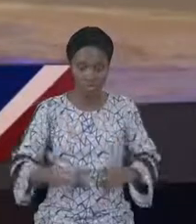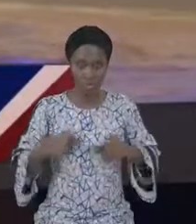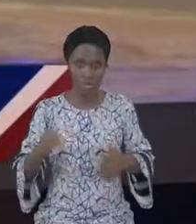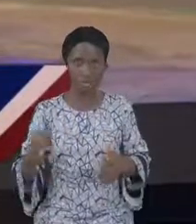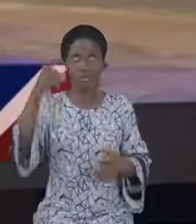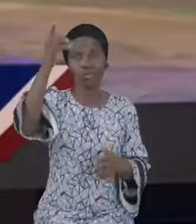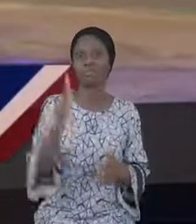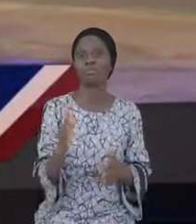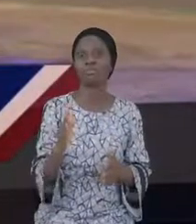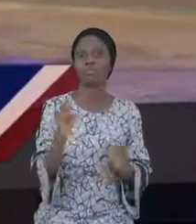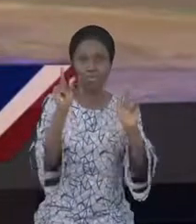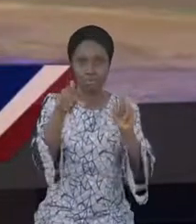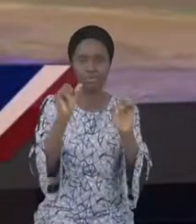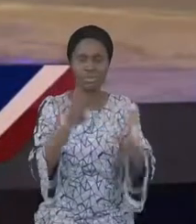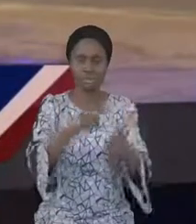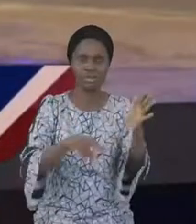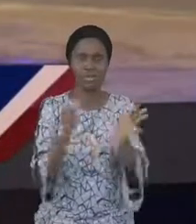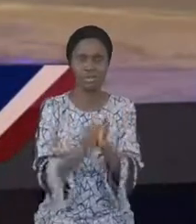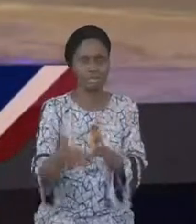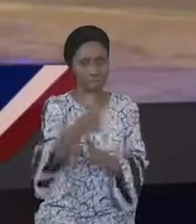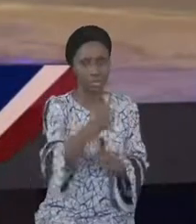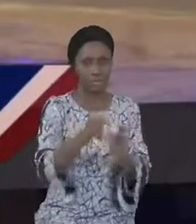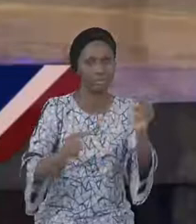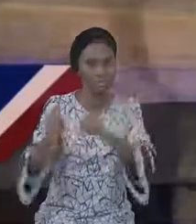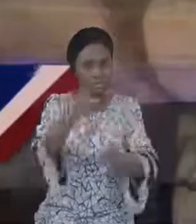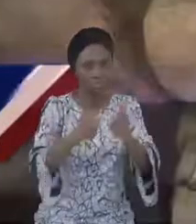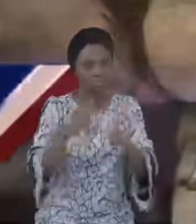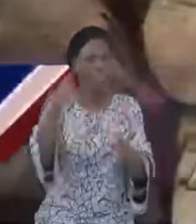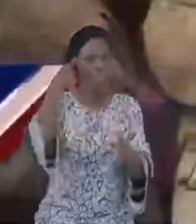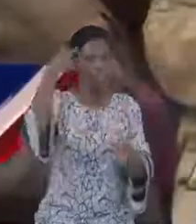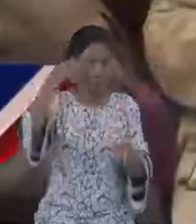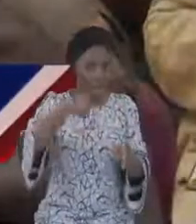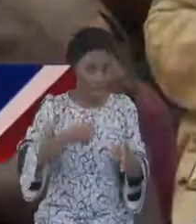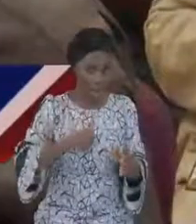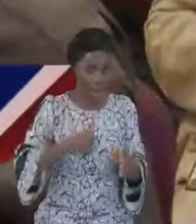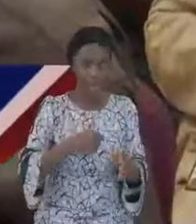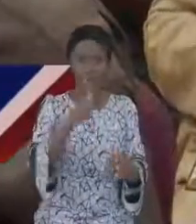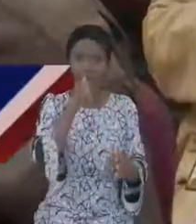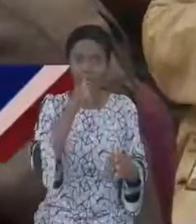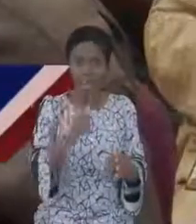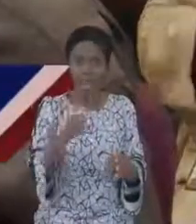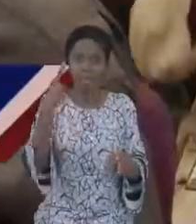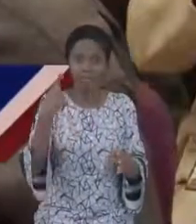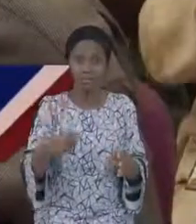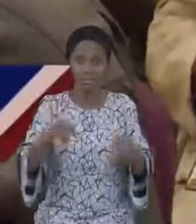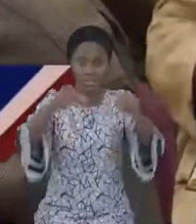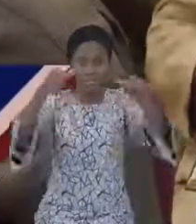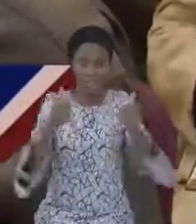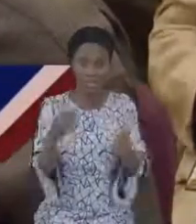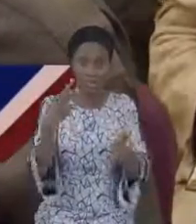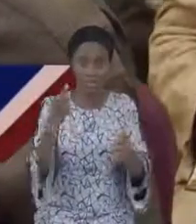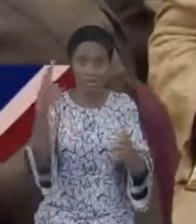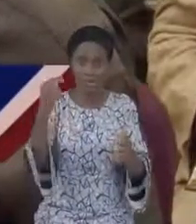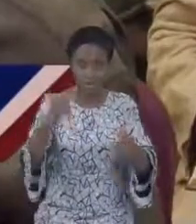le personnaliser? Car je suis le temple du Dieu